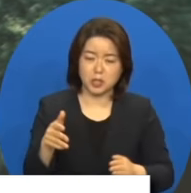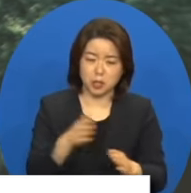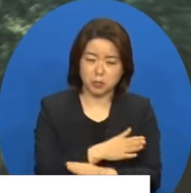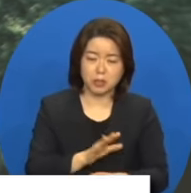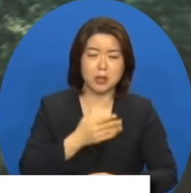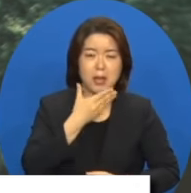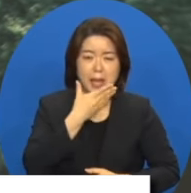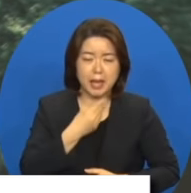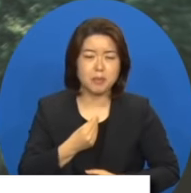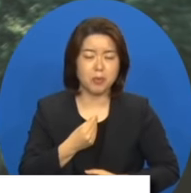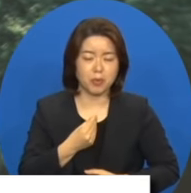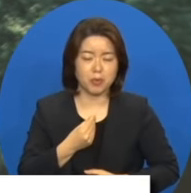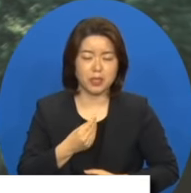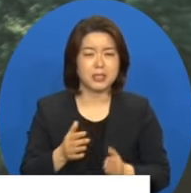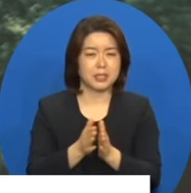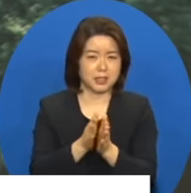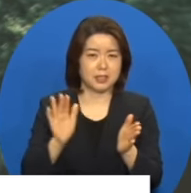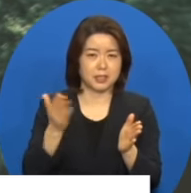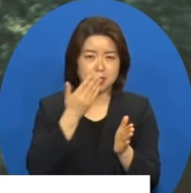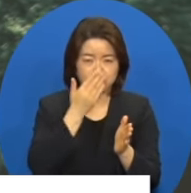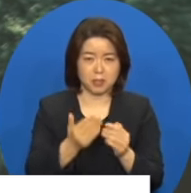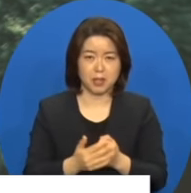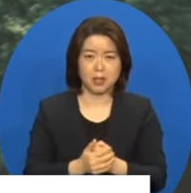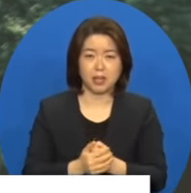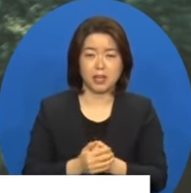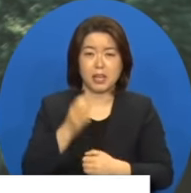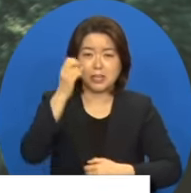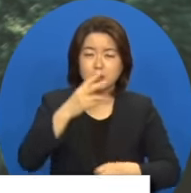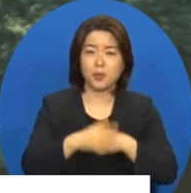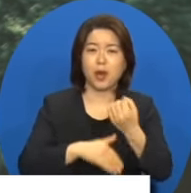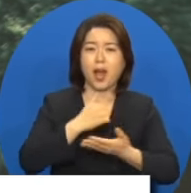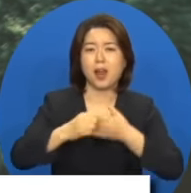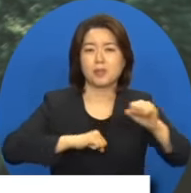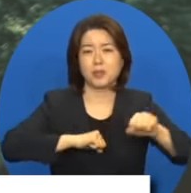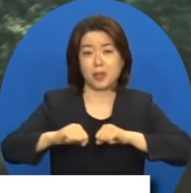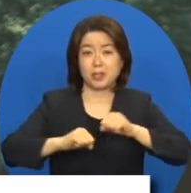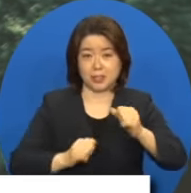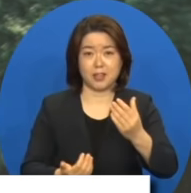행복이 시작되는 겁니다. 그리고 하나님의 역사가 일어나게 됩니다.